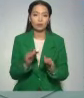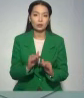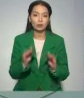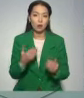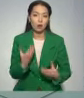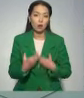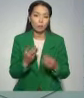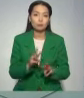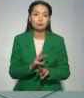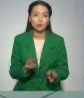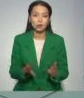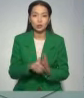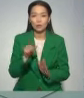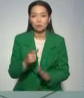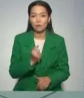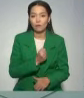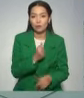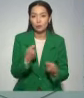выпускной продавцов